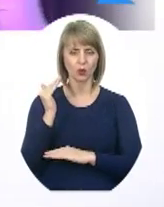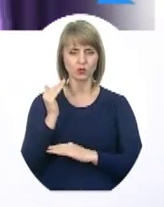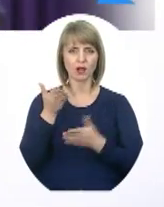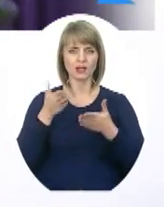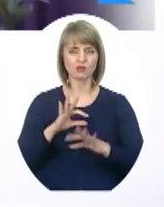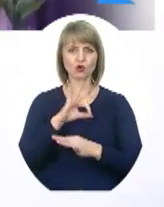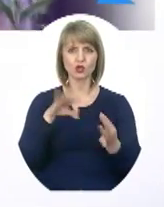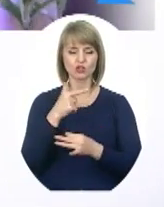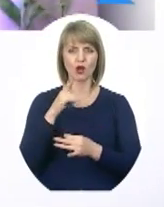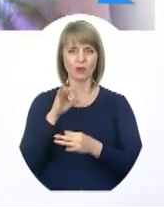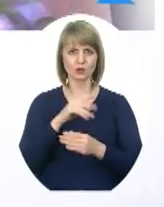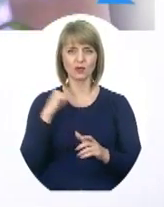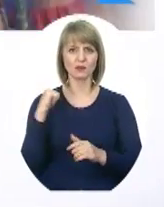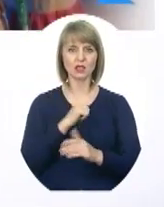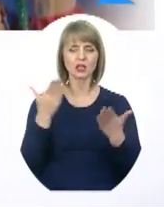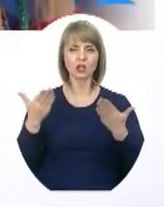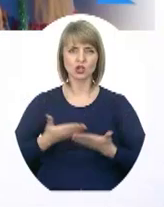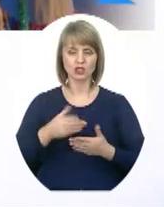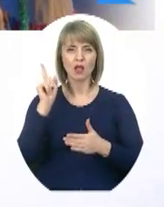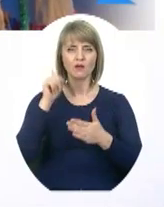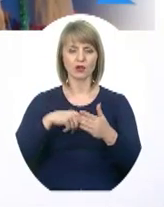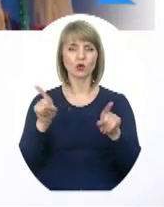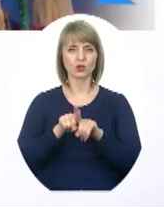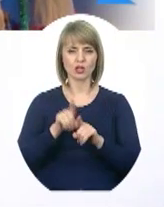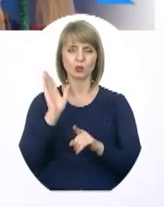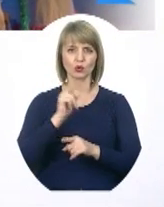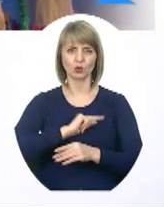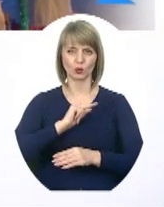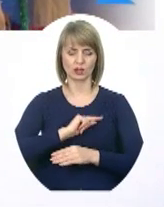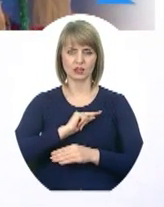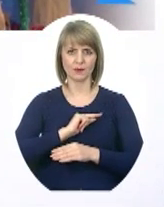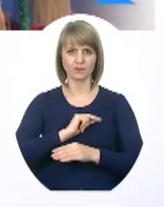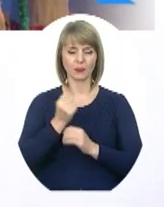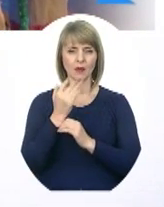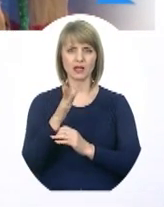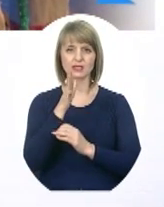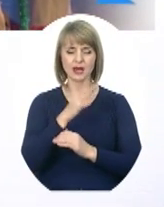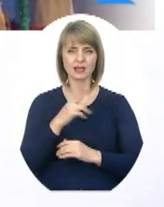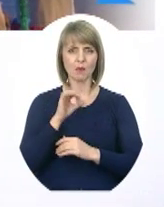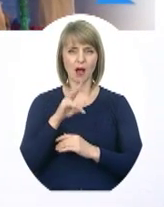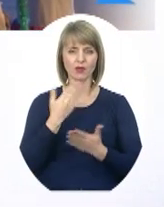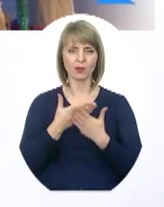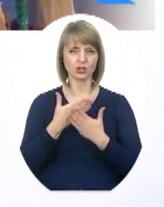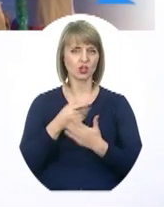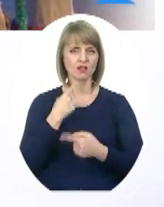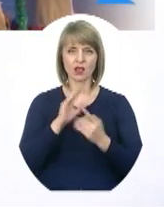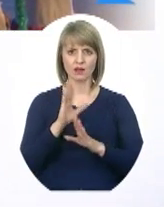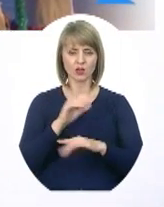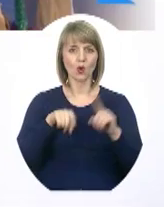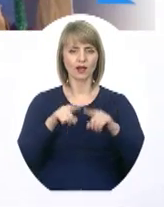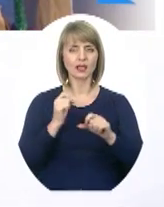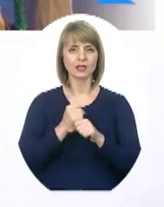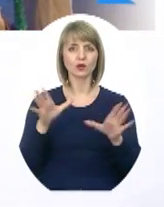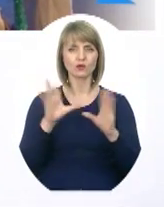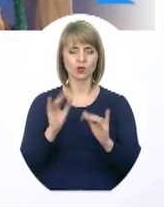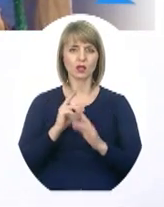с лишней хромосомой, к самостоятельной жизни и верят, что он также будет трудиться. 15-летний Павел почти не говорит, но родные делают